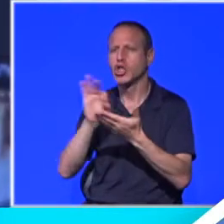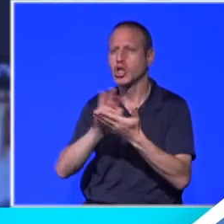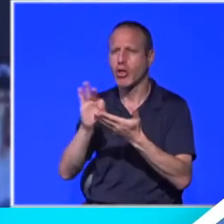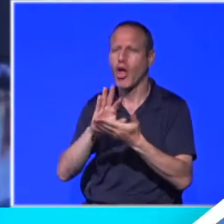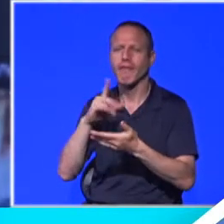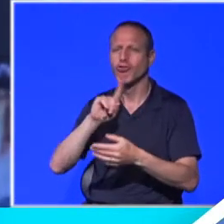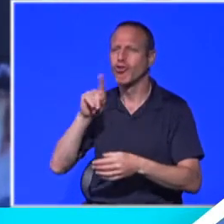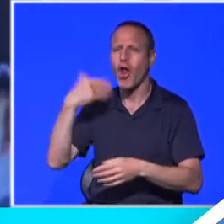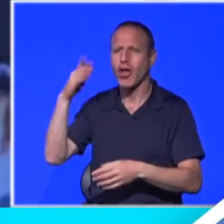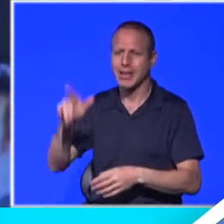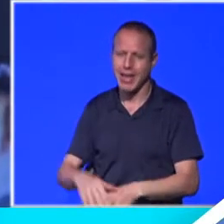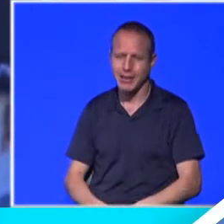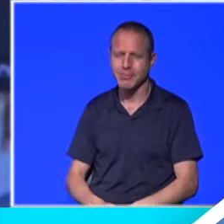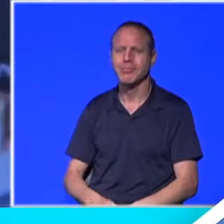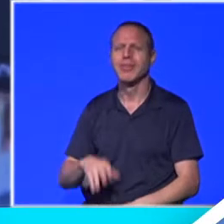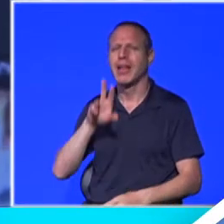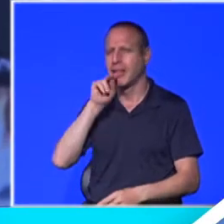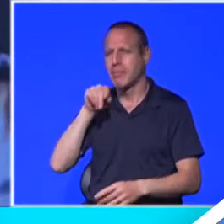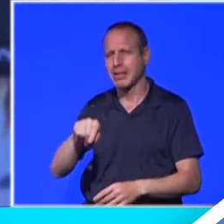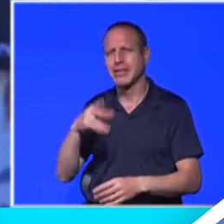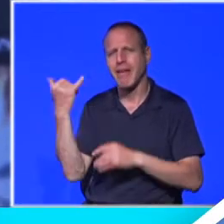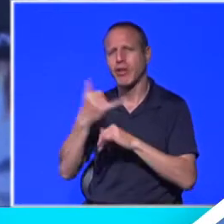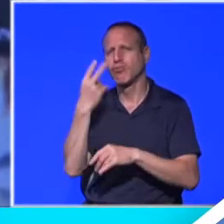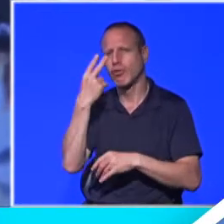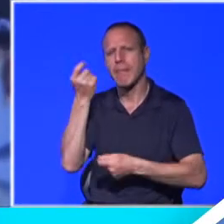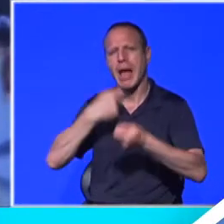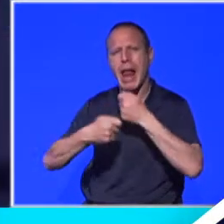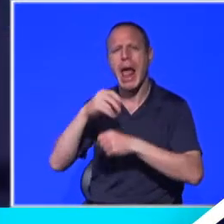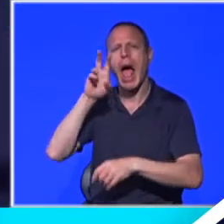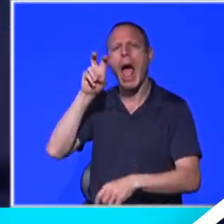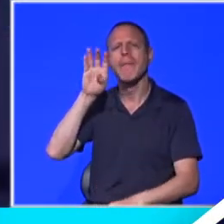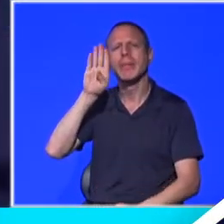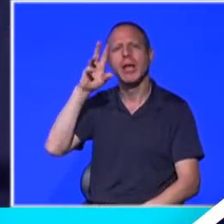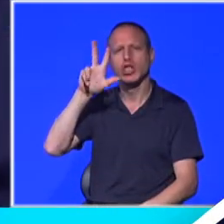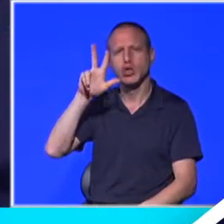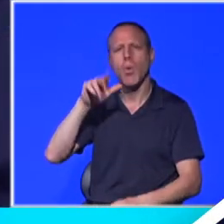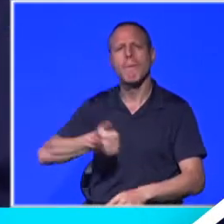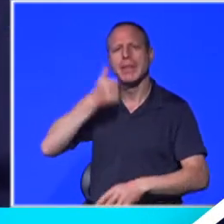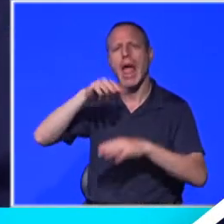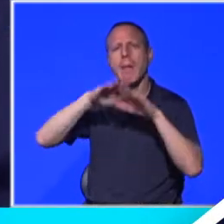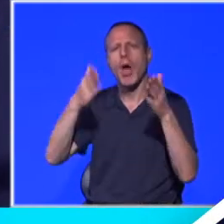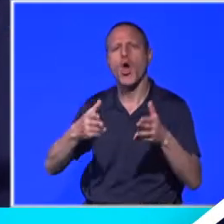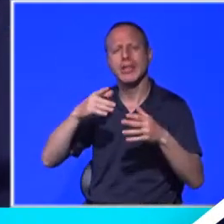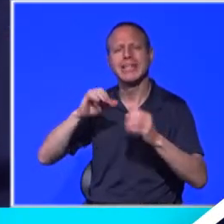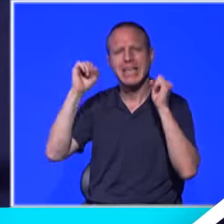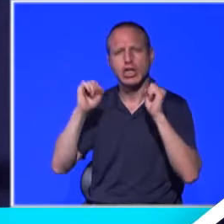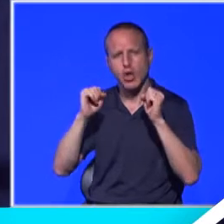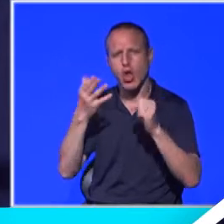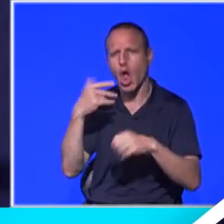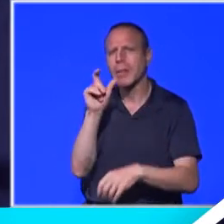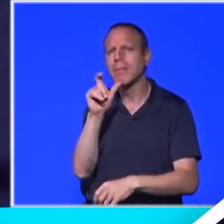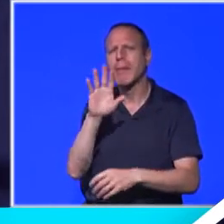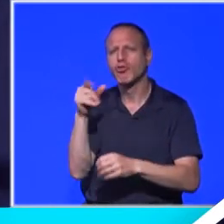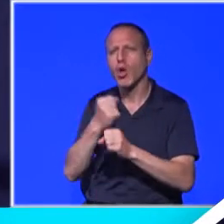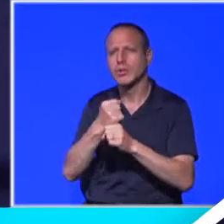לא תהיה, וכדי לדבר על זה הבאנו שניים, הכלכלן עמית בן צור, מנהל מכון יסודות, נכון? נכון. עוד איזה מילה על מה שאתה